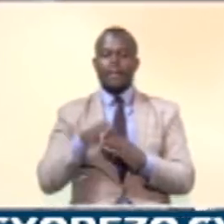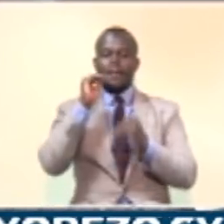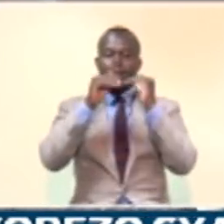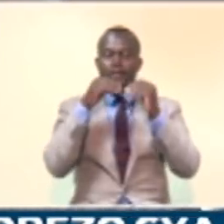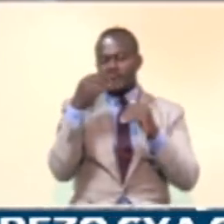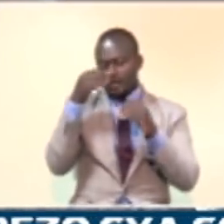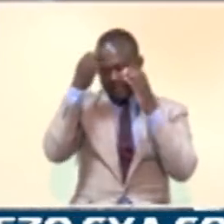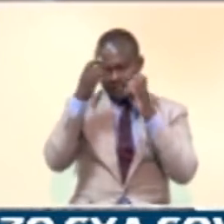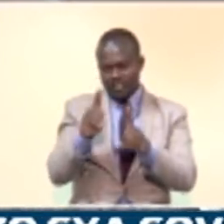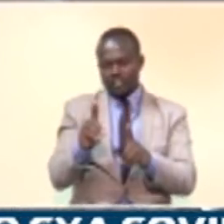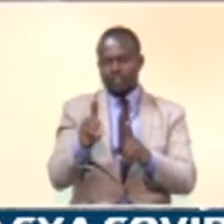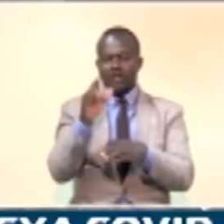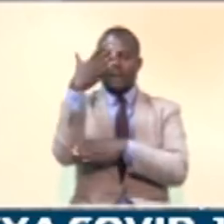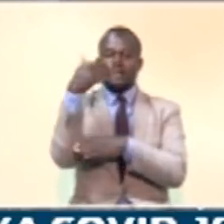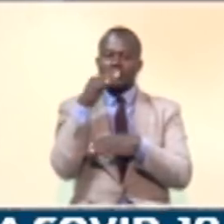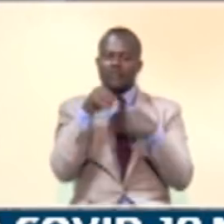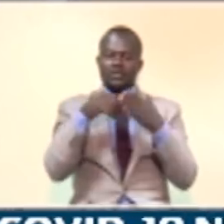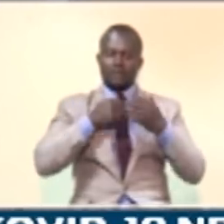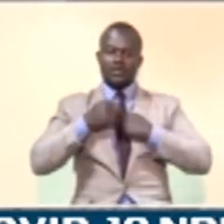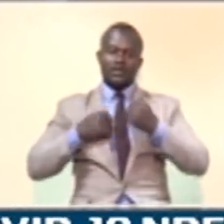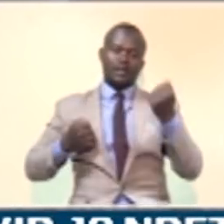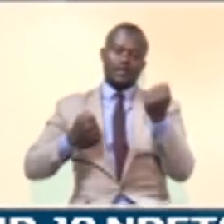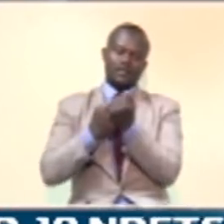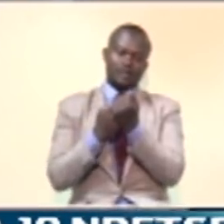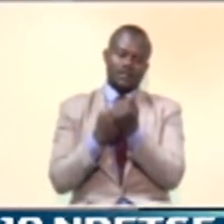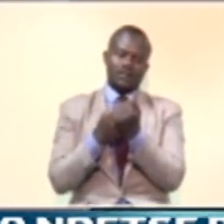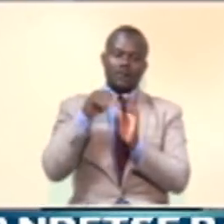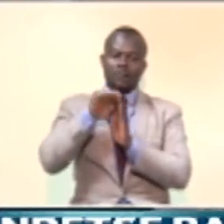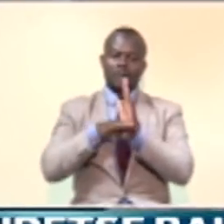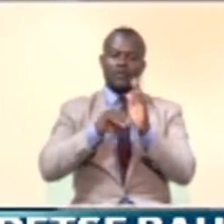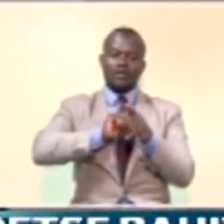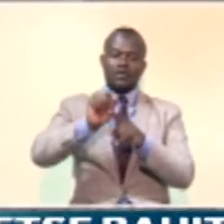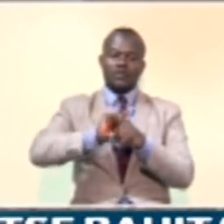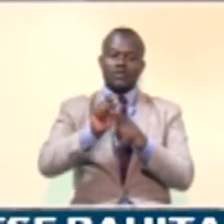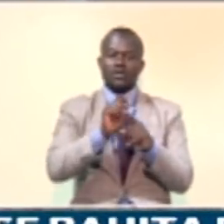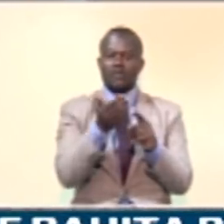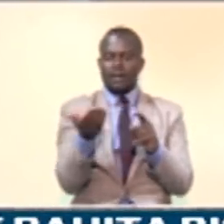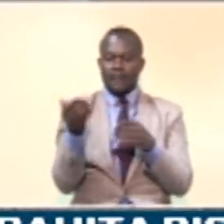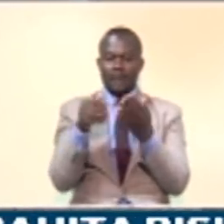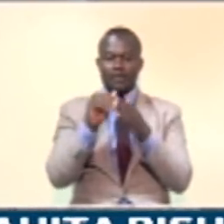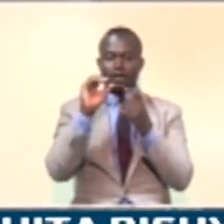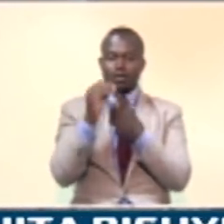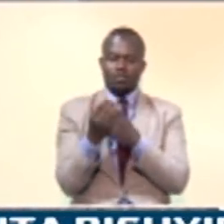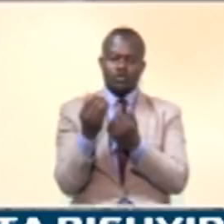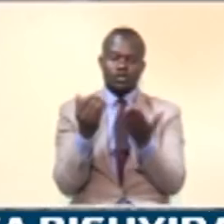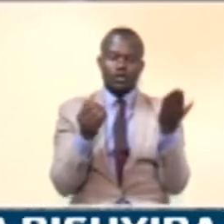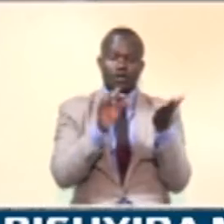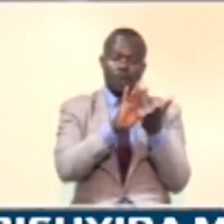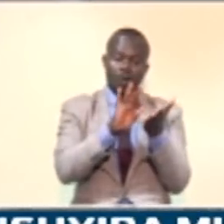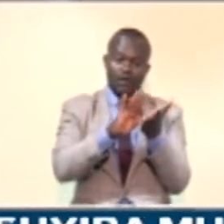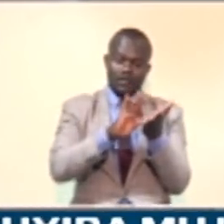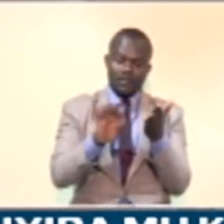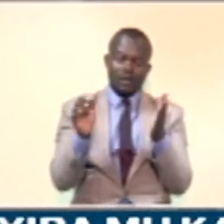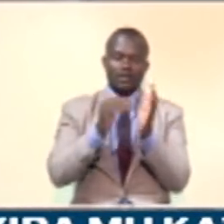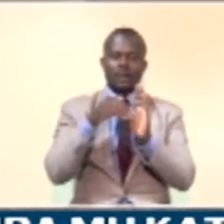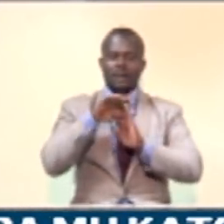ambasade y'Abafaransa mu Rwanda ishyigikira gahunda yo gutoza abana umuco wo kwandika.